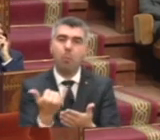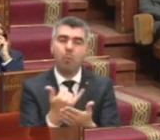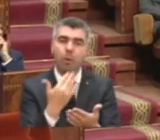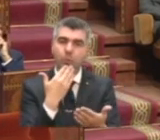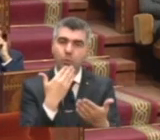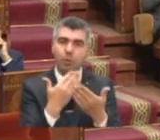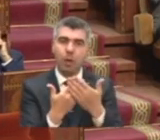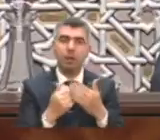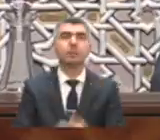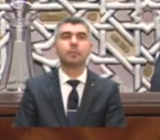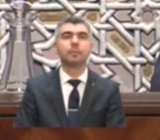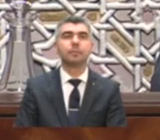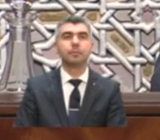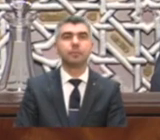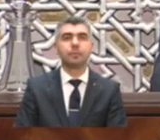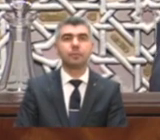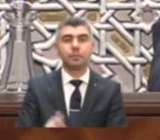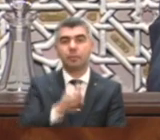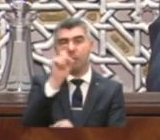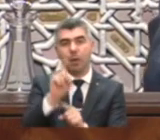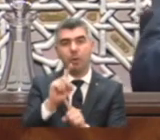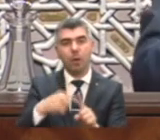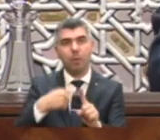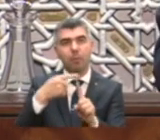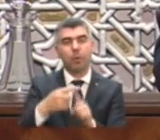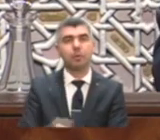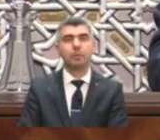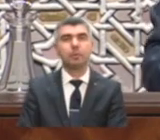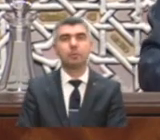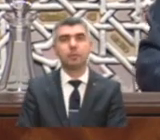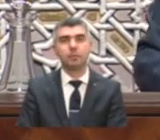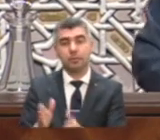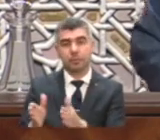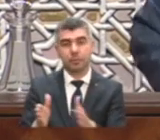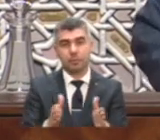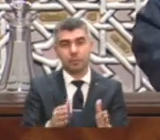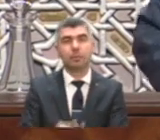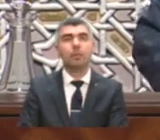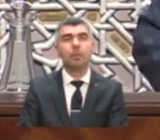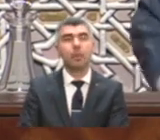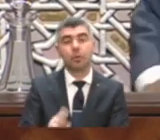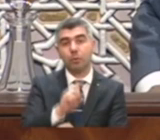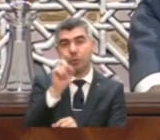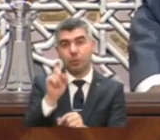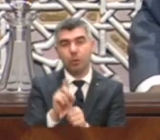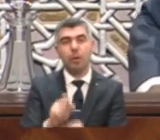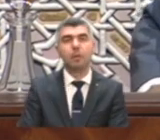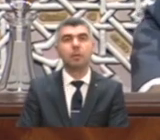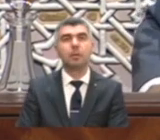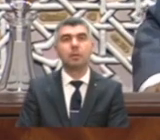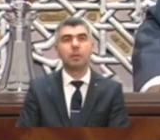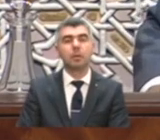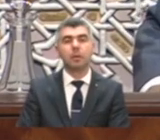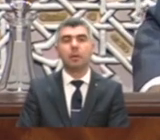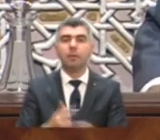لك. شكرا. هل من تعقيب اضافي؟ لا اظن. نمر الى السؤال الموالي، سؤال عن مآل